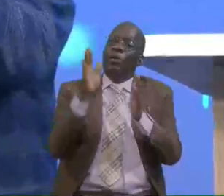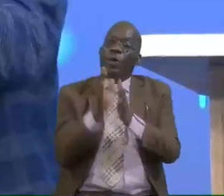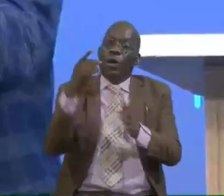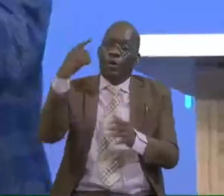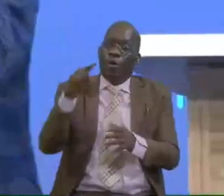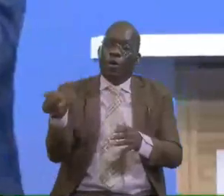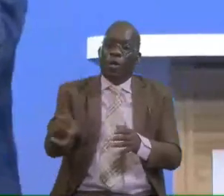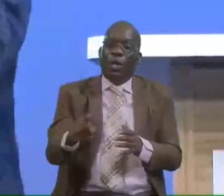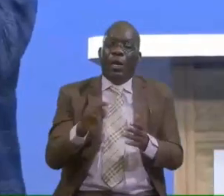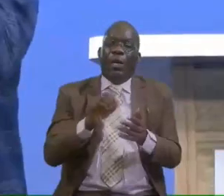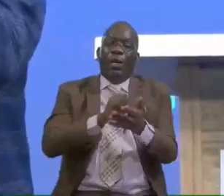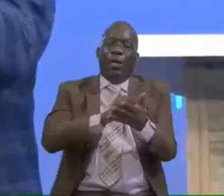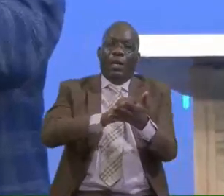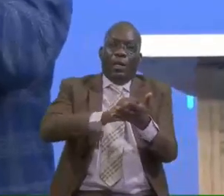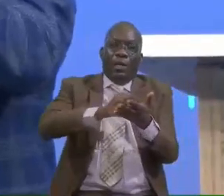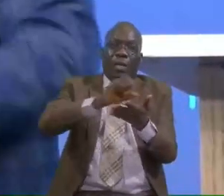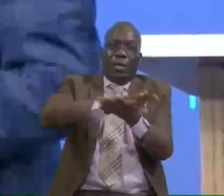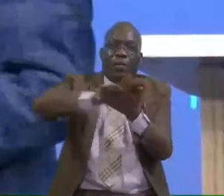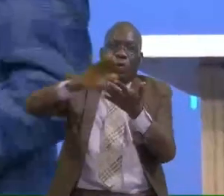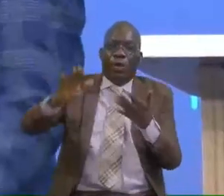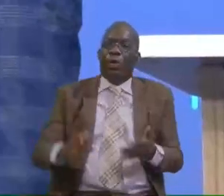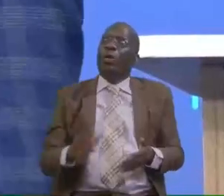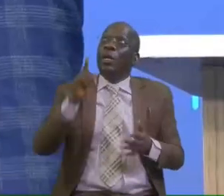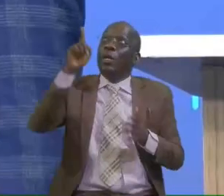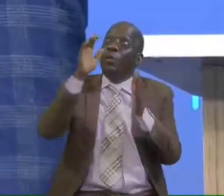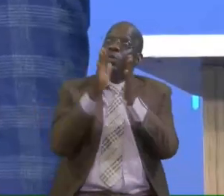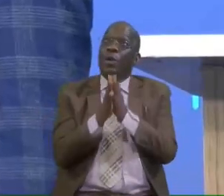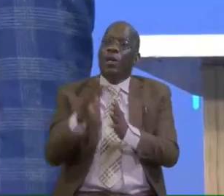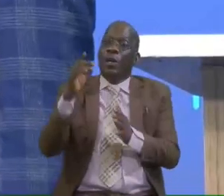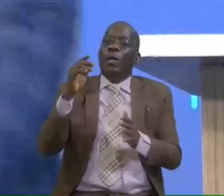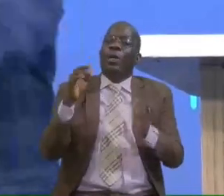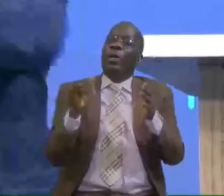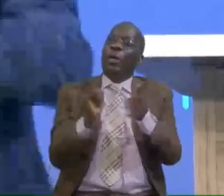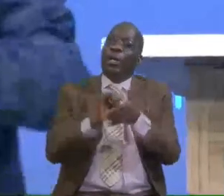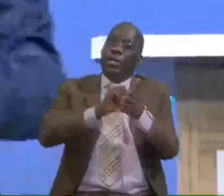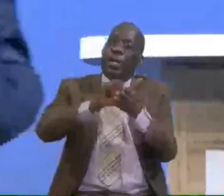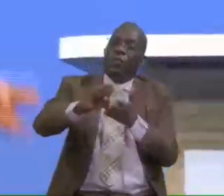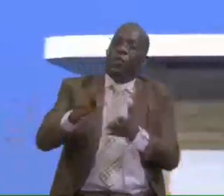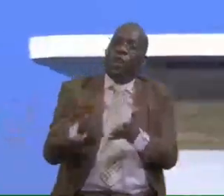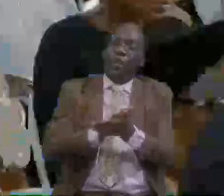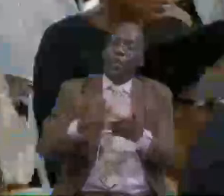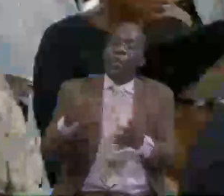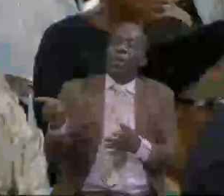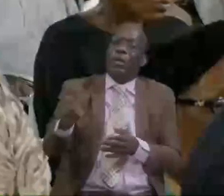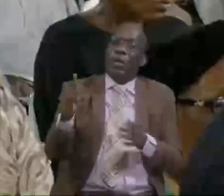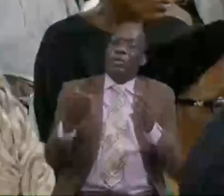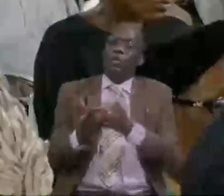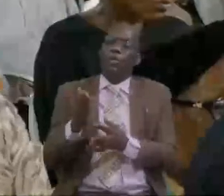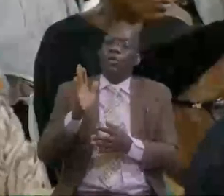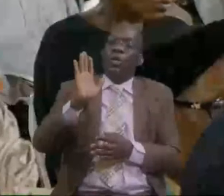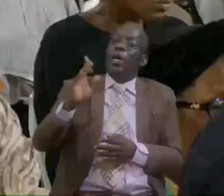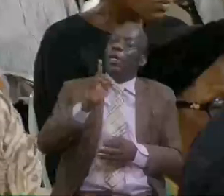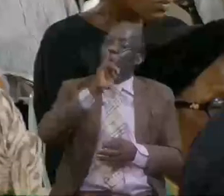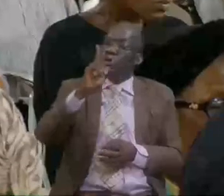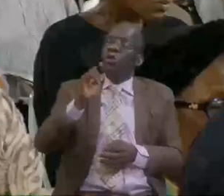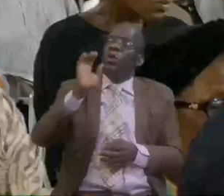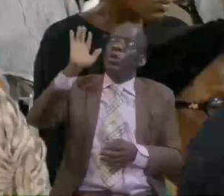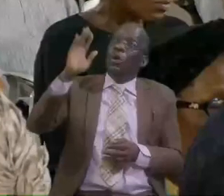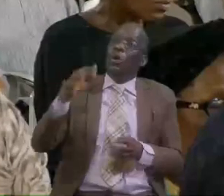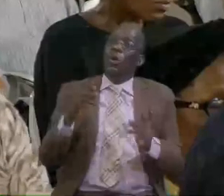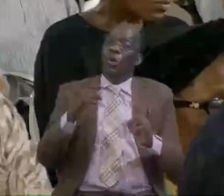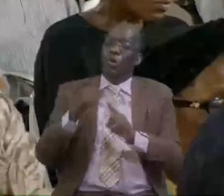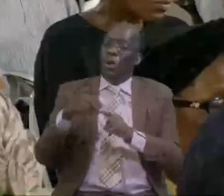dit, sanctifie-les par ta vérité. Ta parole est la vérité. Et lorsque cette